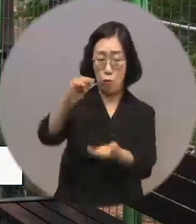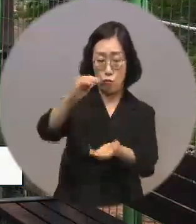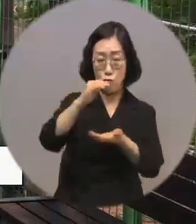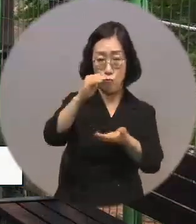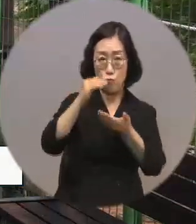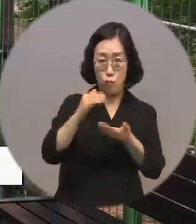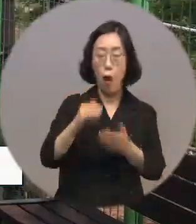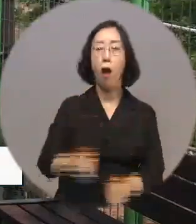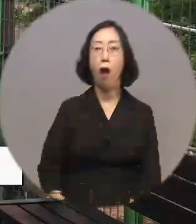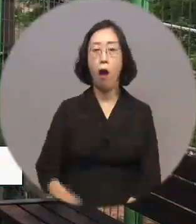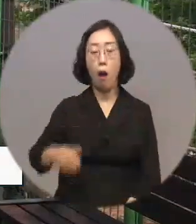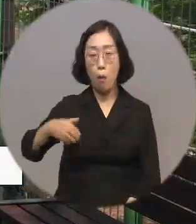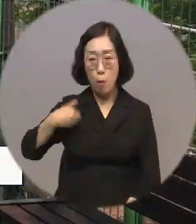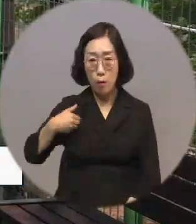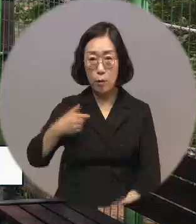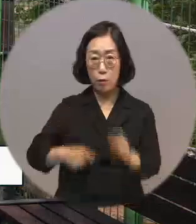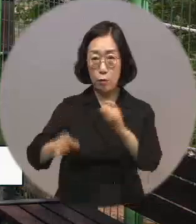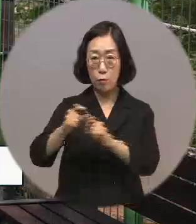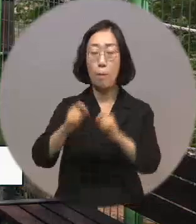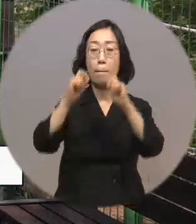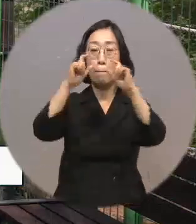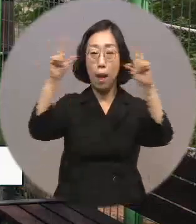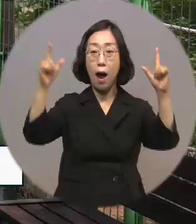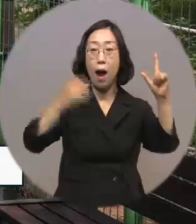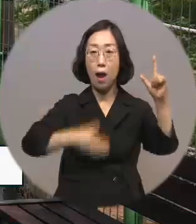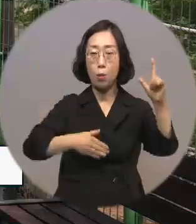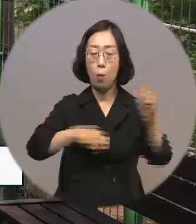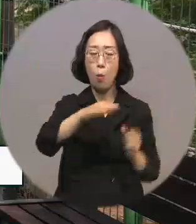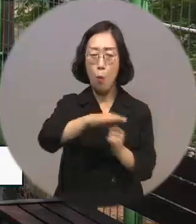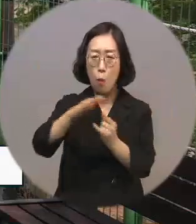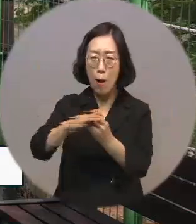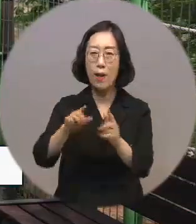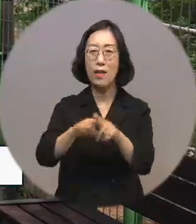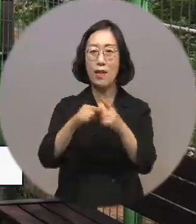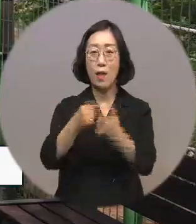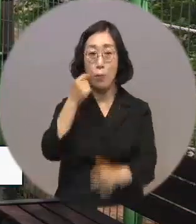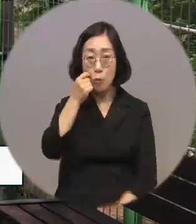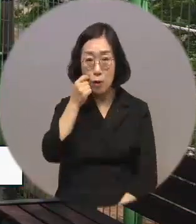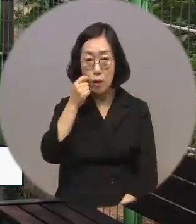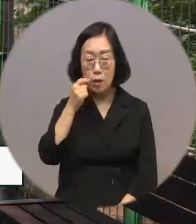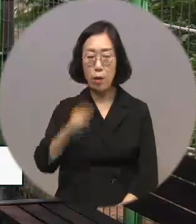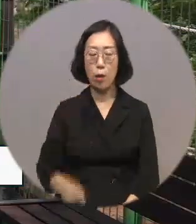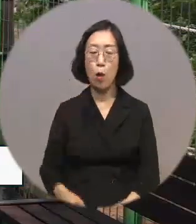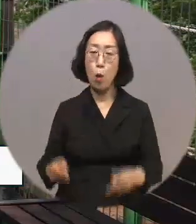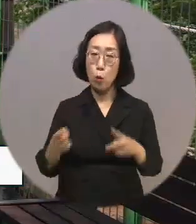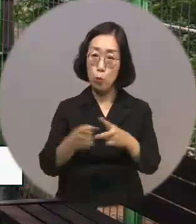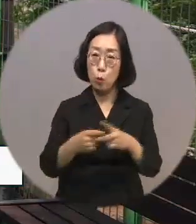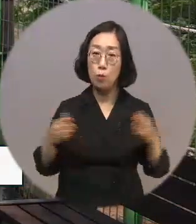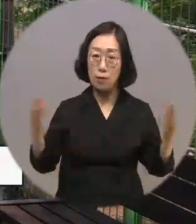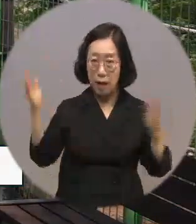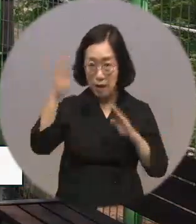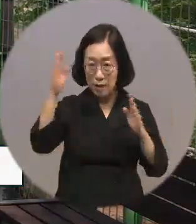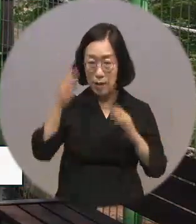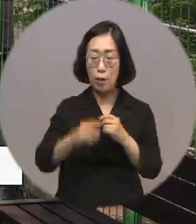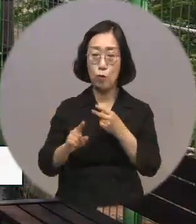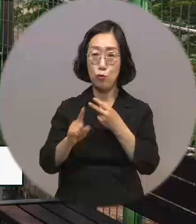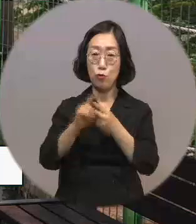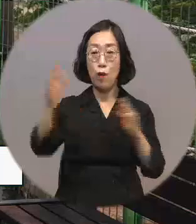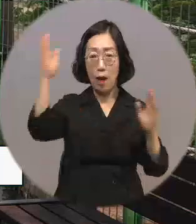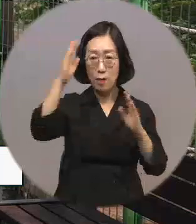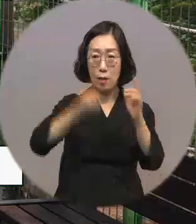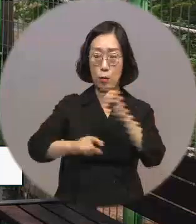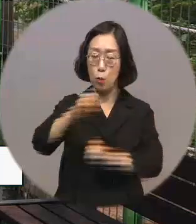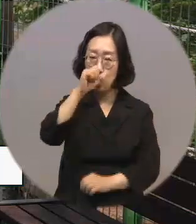것도 많이 알게 되고 아이가 지금 아직 어려가지고 이해를 잘 못하는데 뭐 초등학생이나 중학생들 와서 또 하면은 더 교육상 좋을